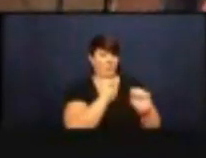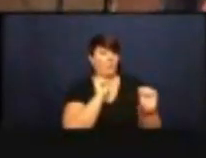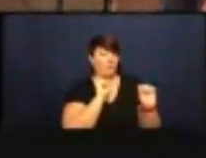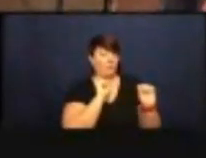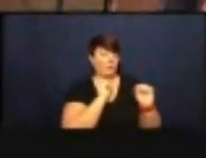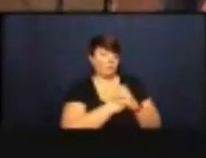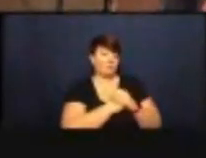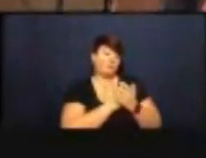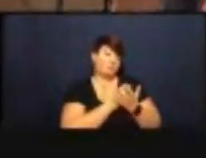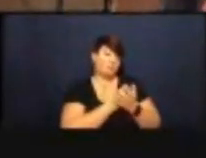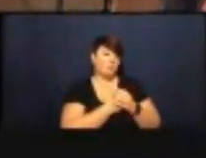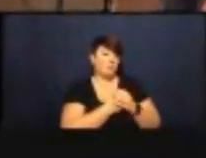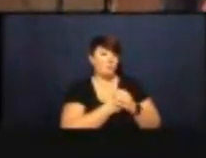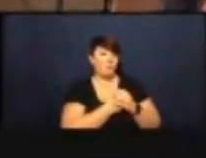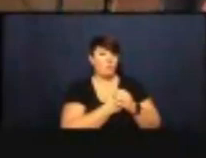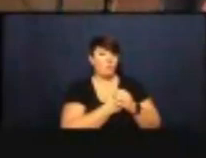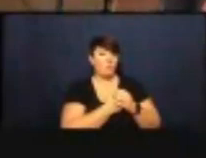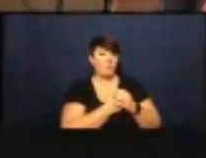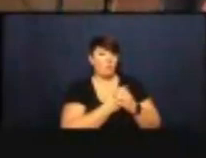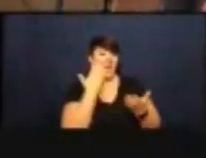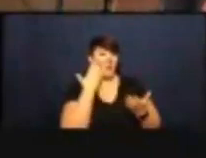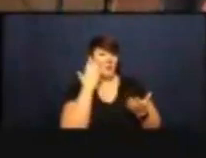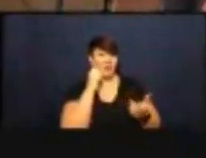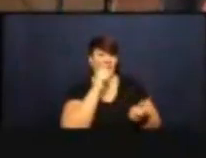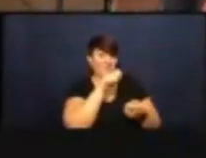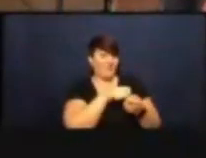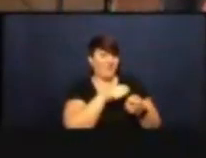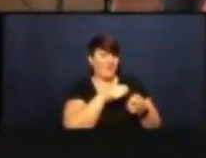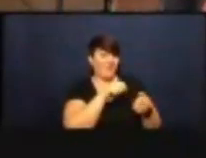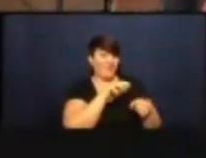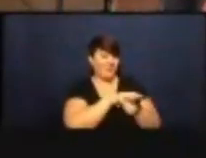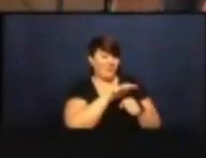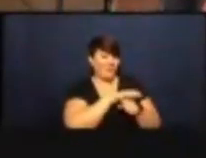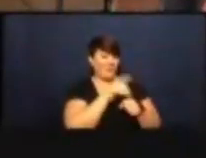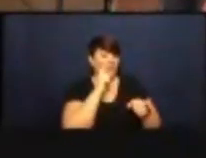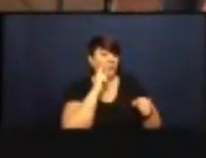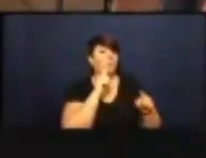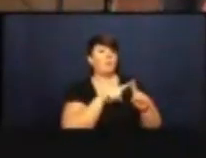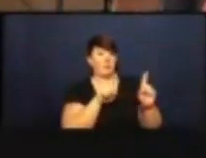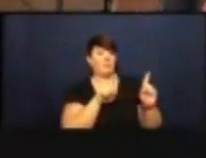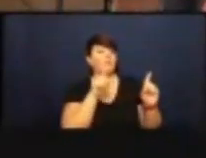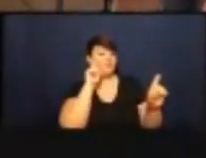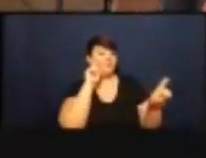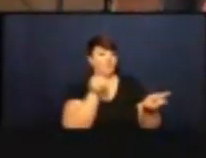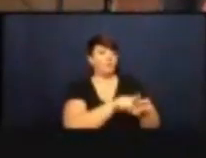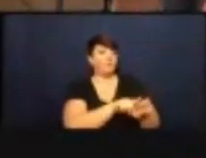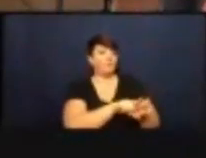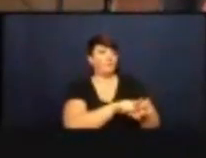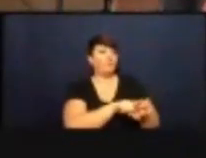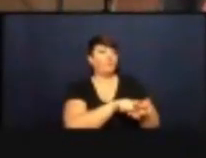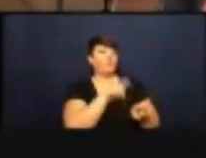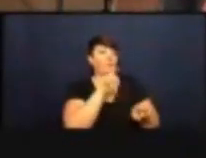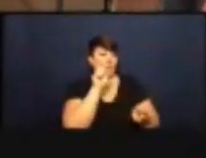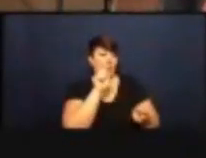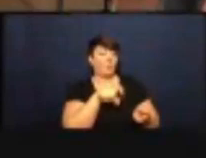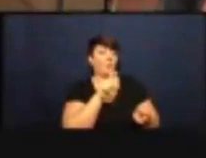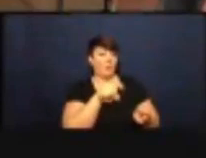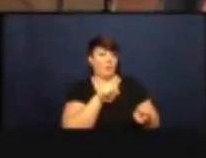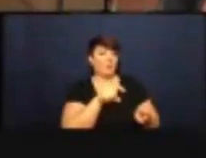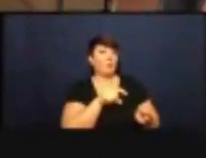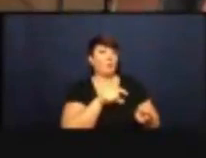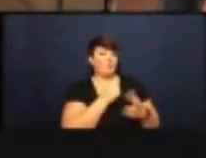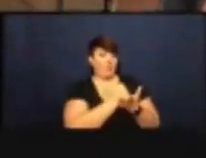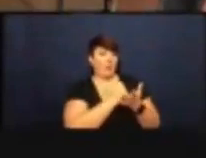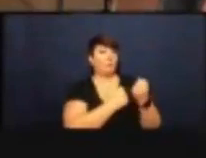kuwa cha muhimu ni kufuatilia mwongozo wa CDC, mwongozo ambao umetolewa na CDC kuhusu